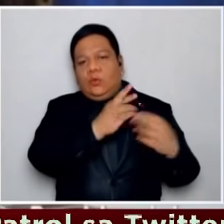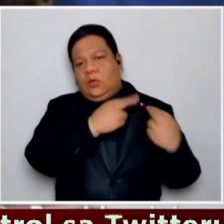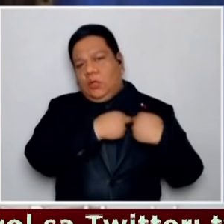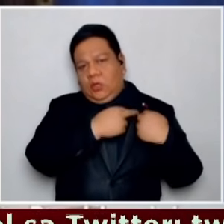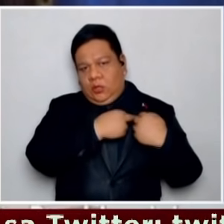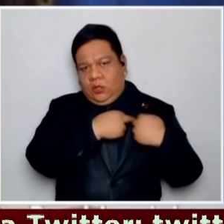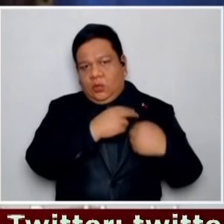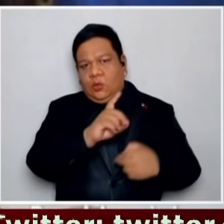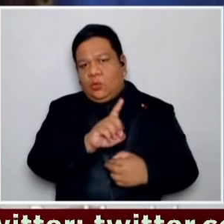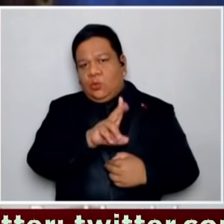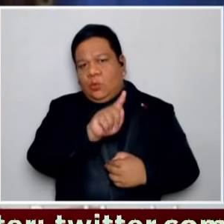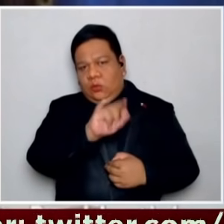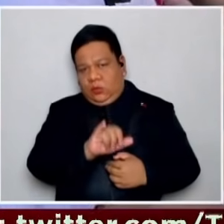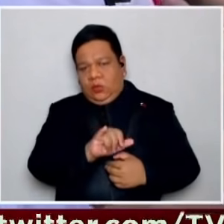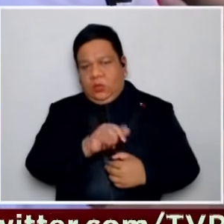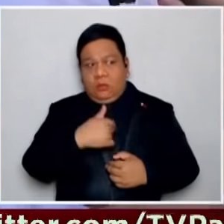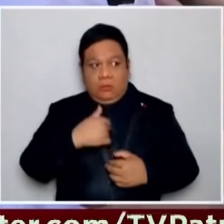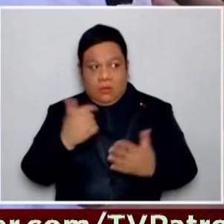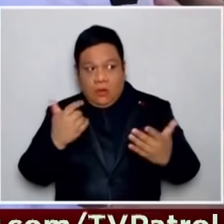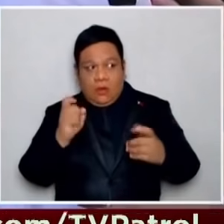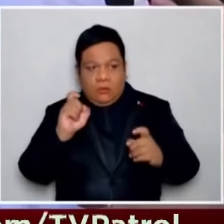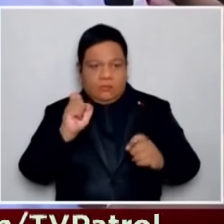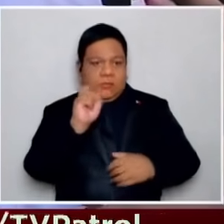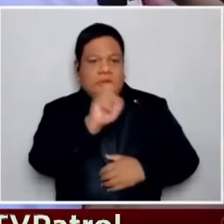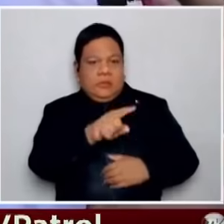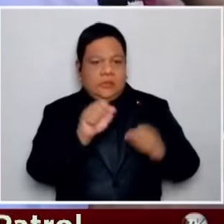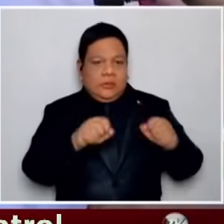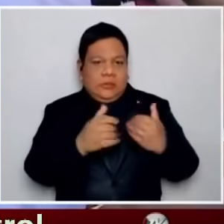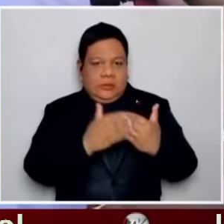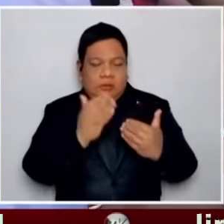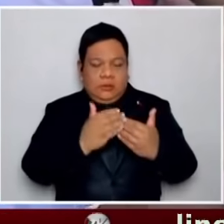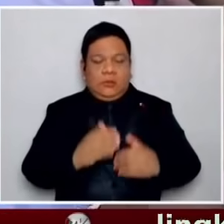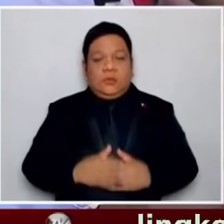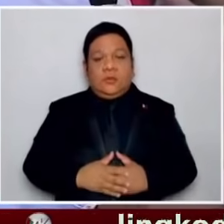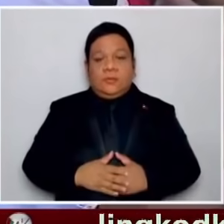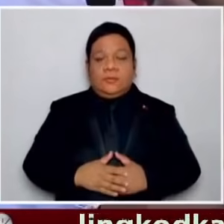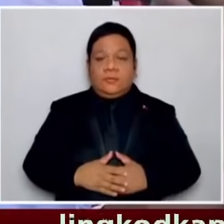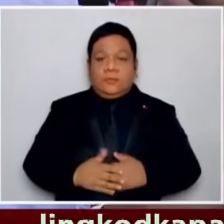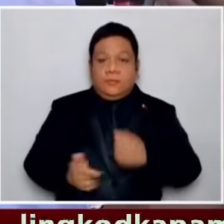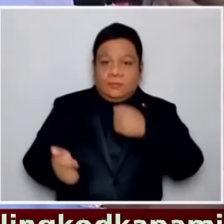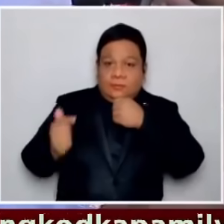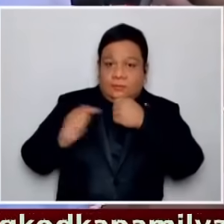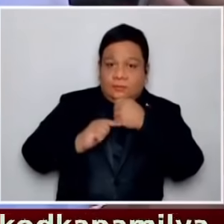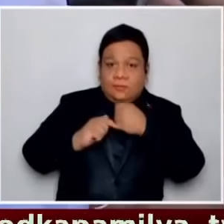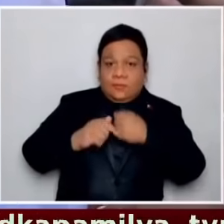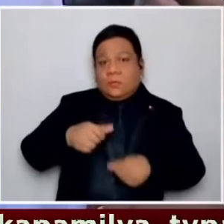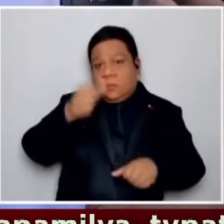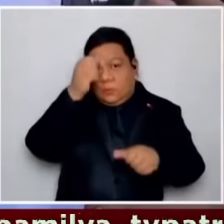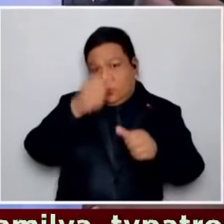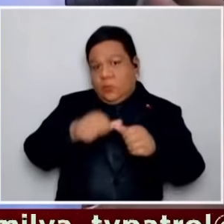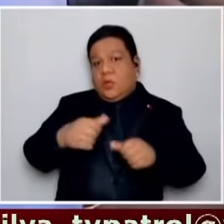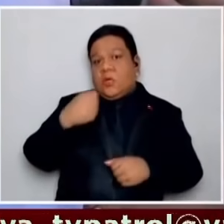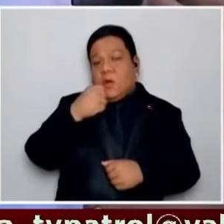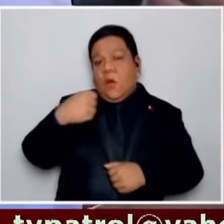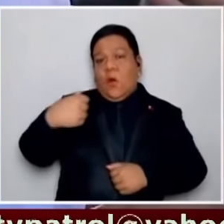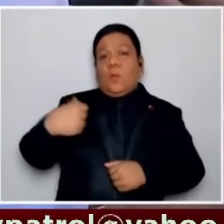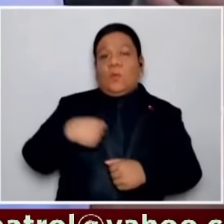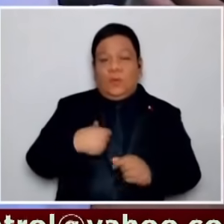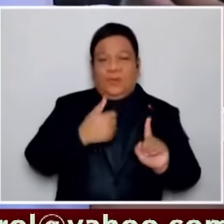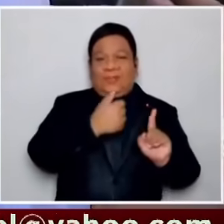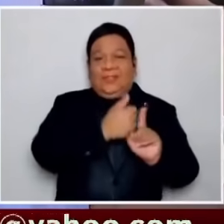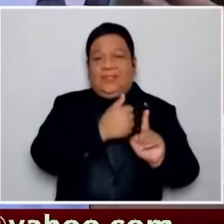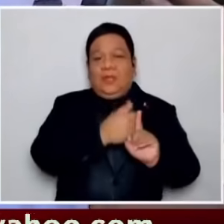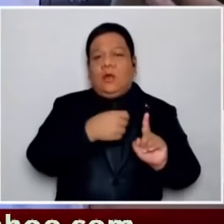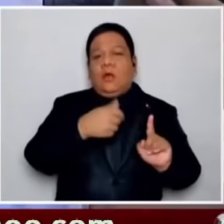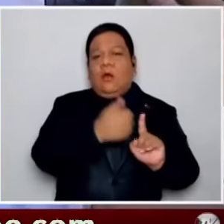may matanungan tayo kaagad. Bago ito, nagpatutsada kay Go si retired Lieutenant General Antonio Parlade